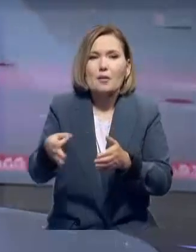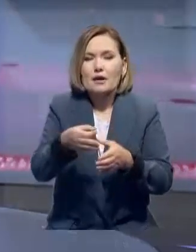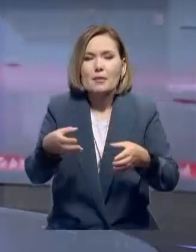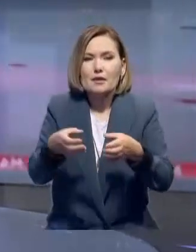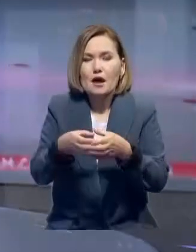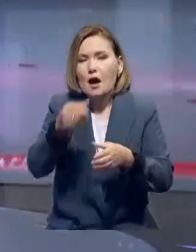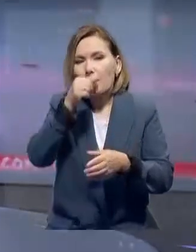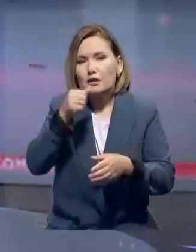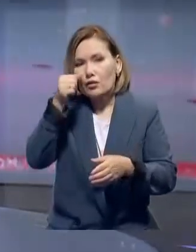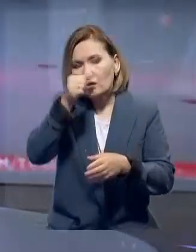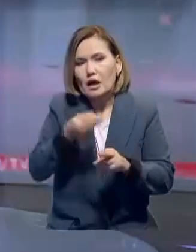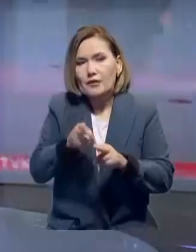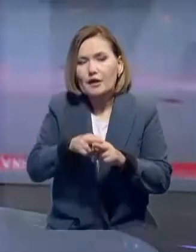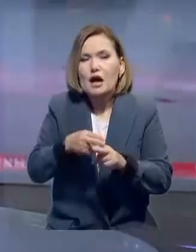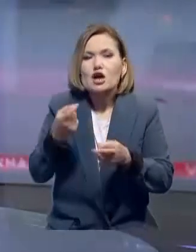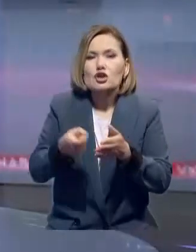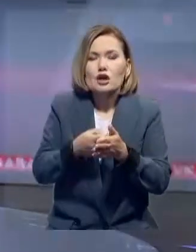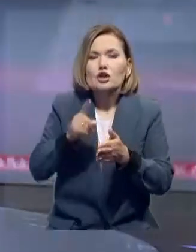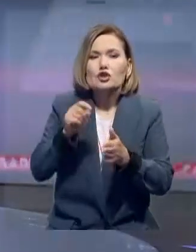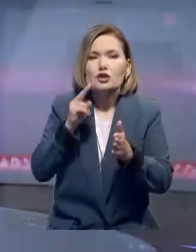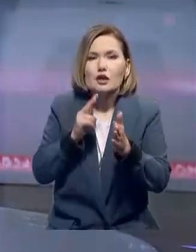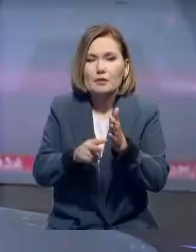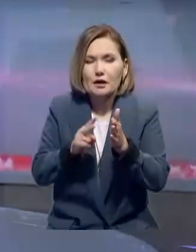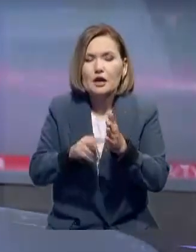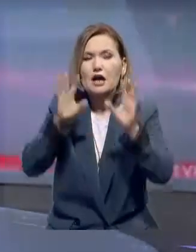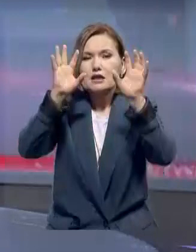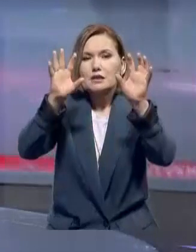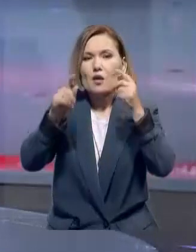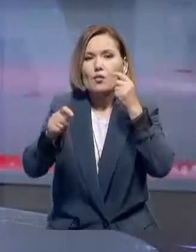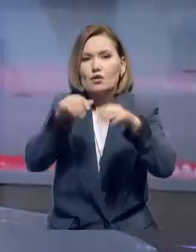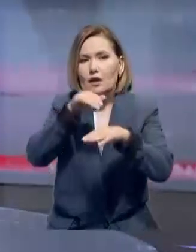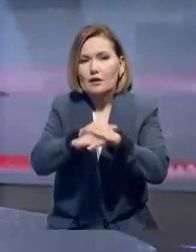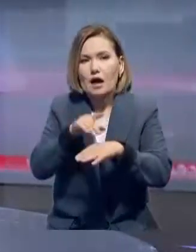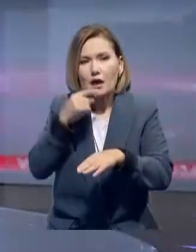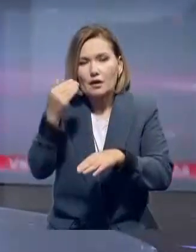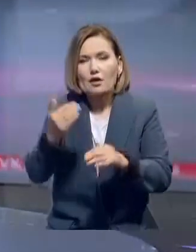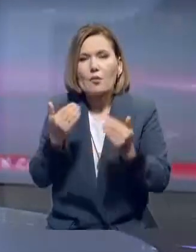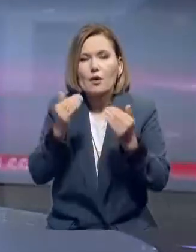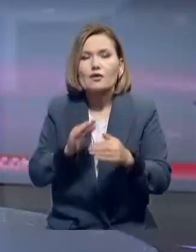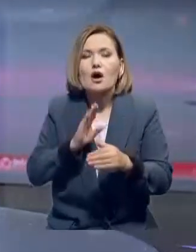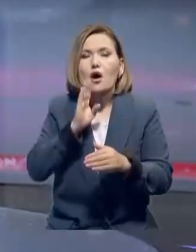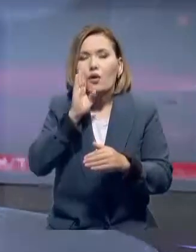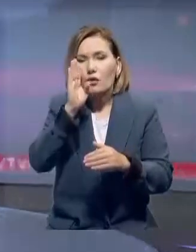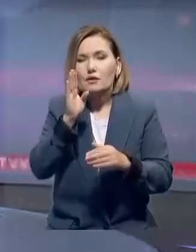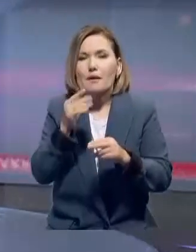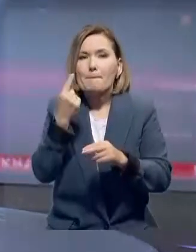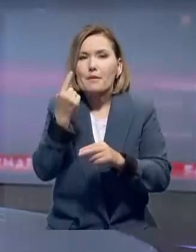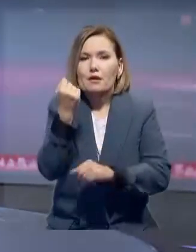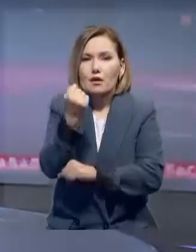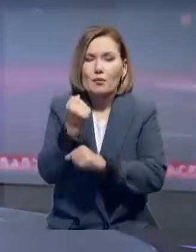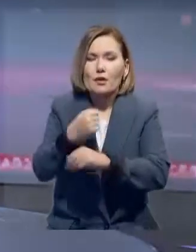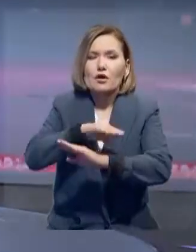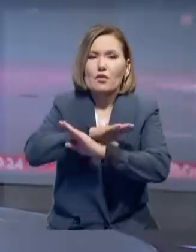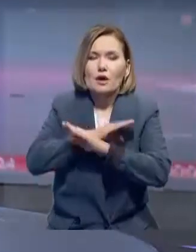бойынша департаменті былтыр осы шахтада 170-ке жуық заң бұзушылық анықталғанын айтты. Бүгін тағы бір кеншенің денесі табылды.